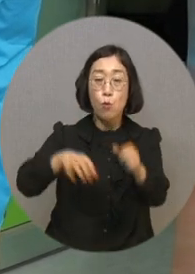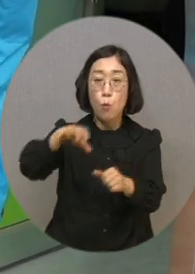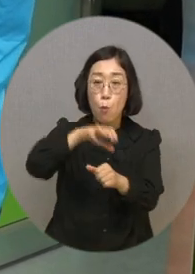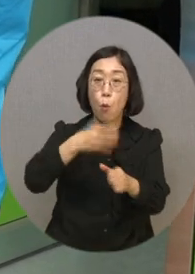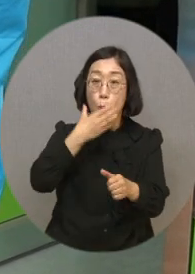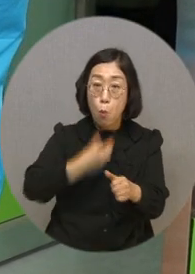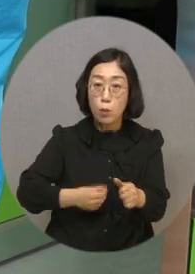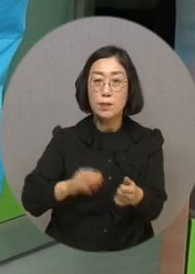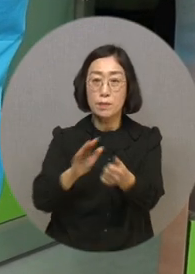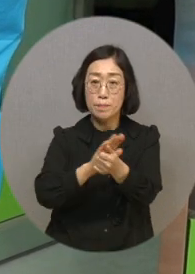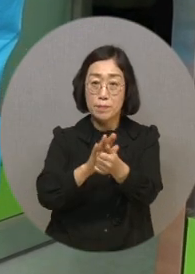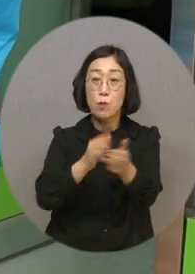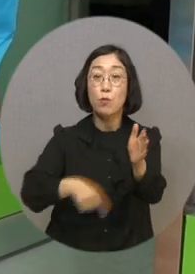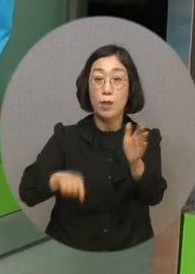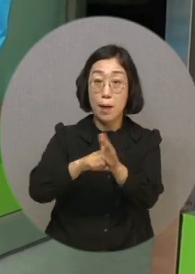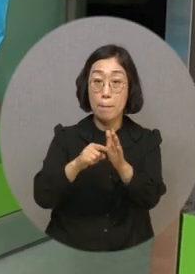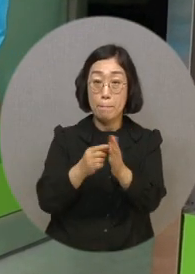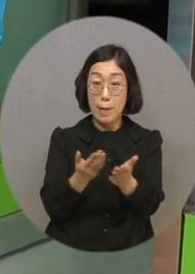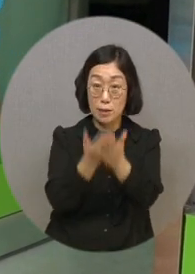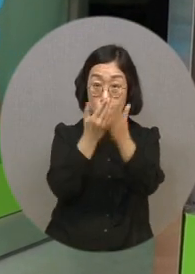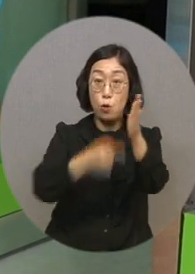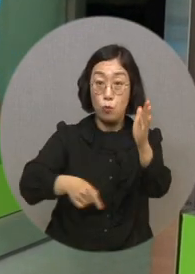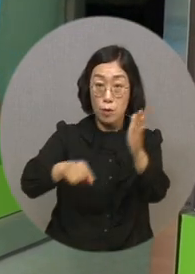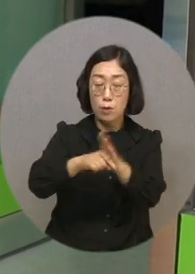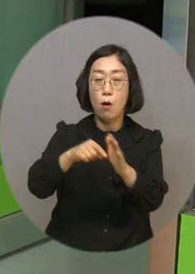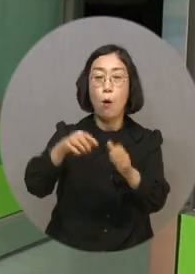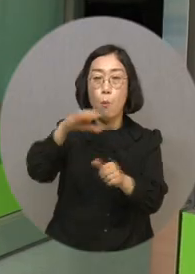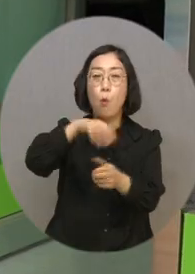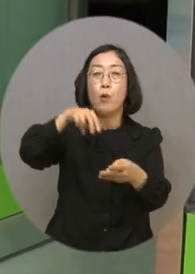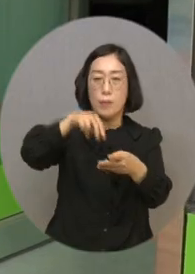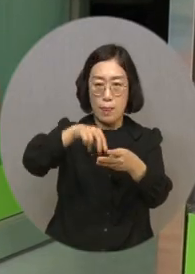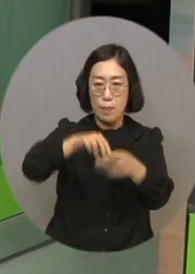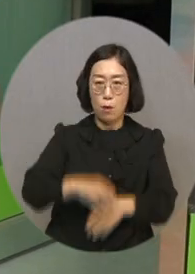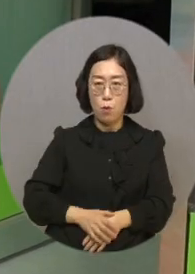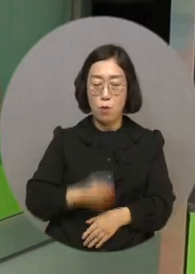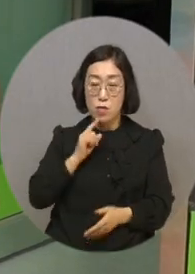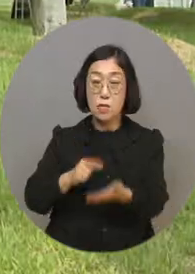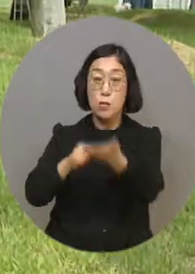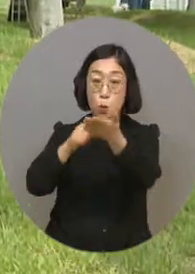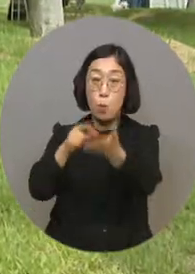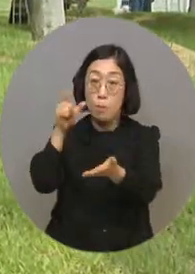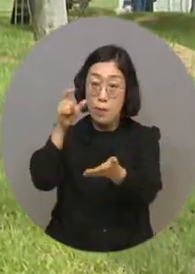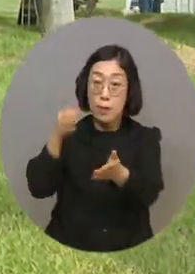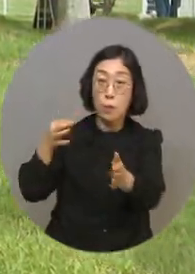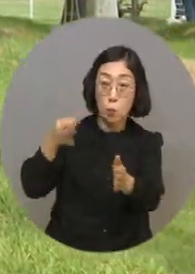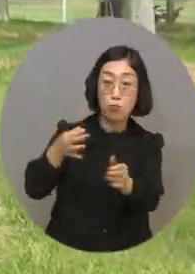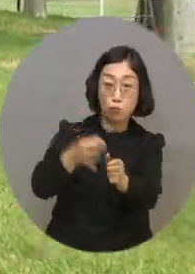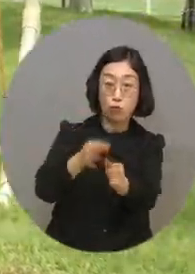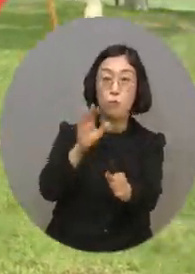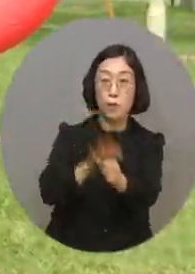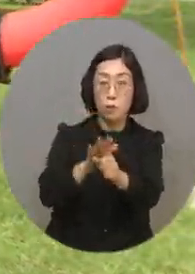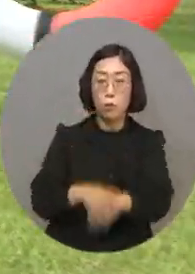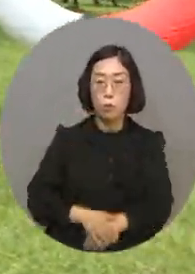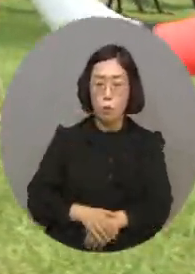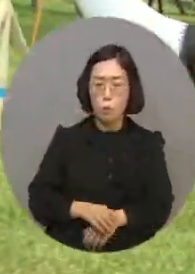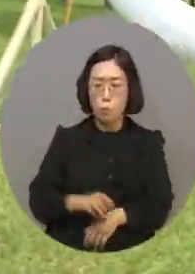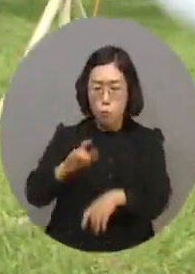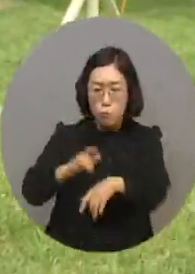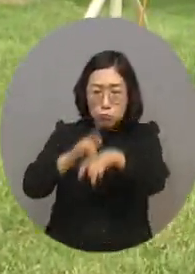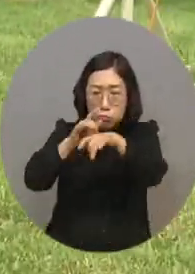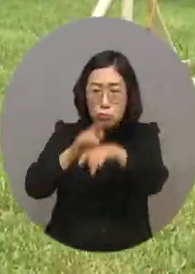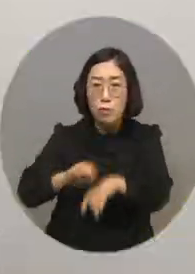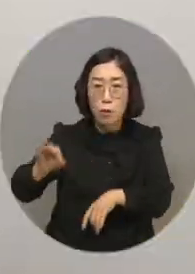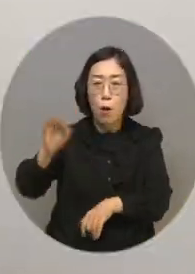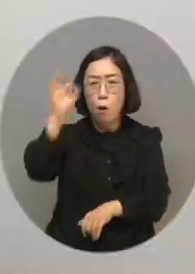향상을 위한 지원 사업으로 동물보호센터 운영, 동물 등록비 지원, 유실 유기동물 입양비 및 구조